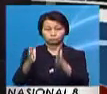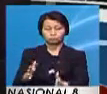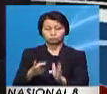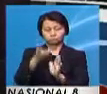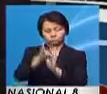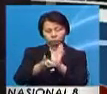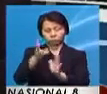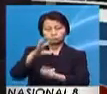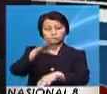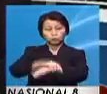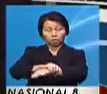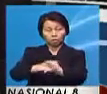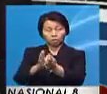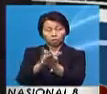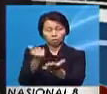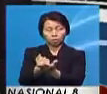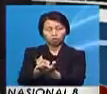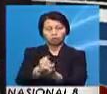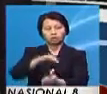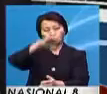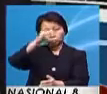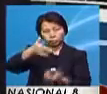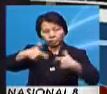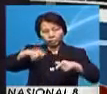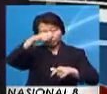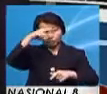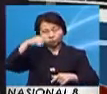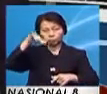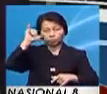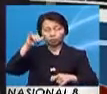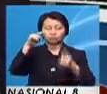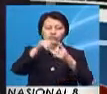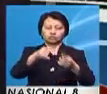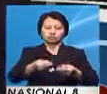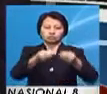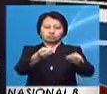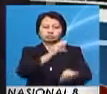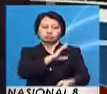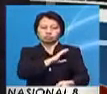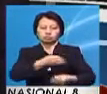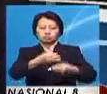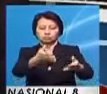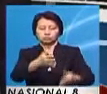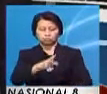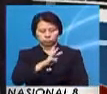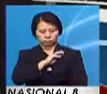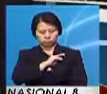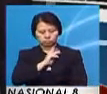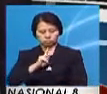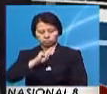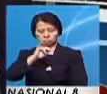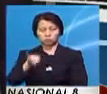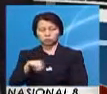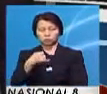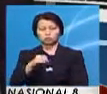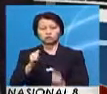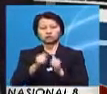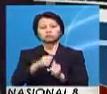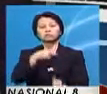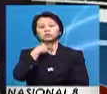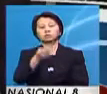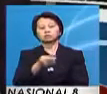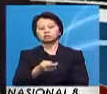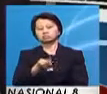ditahan imigresen di Bukit Kayu Hitam semalam kepada pihak berkuasa. Menterinya Khairi Jamaluddin Abu Bakar dengan